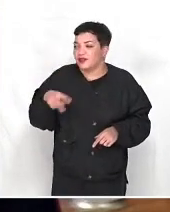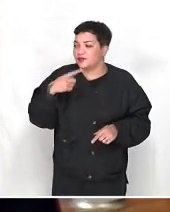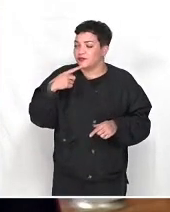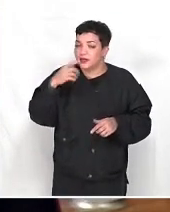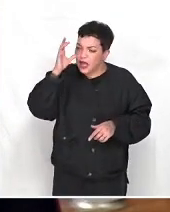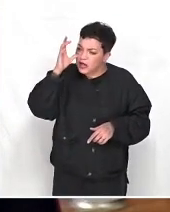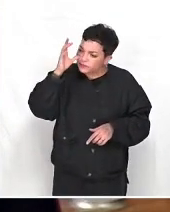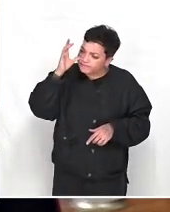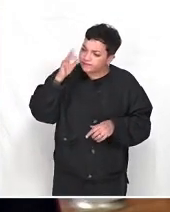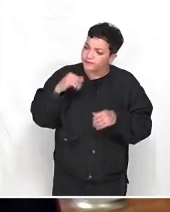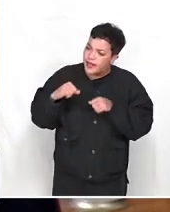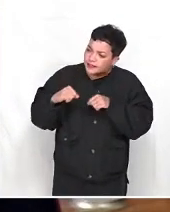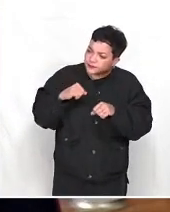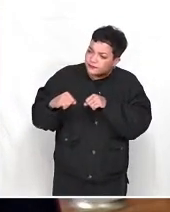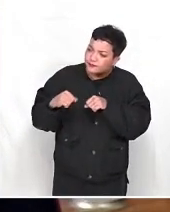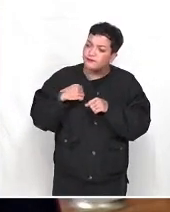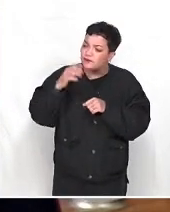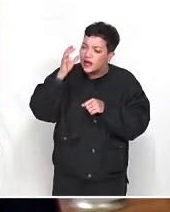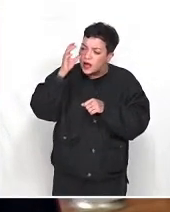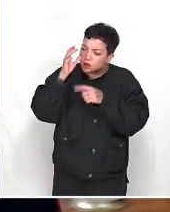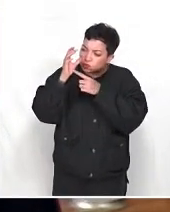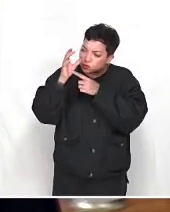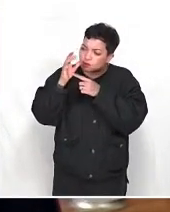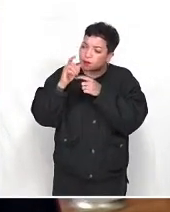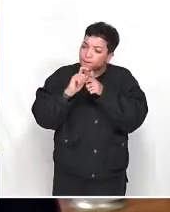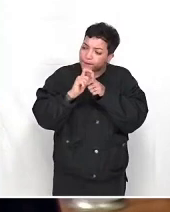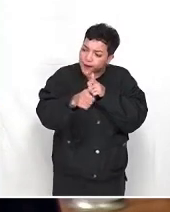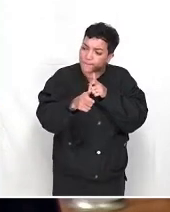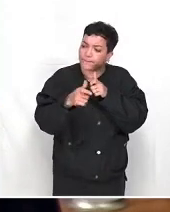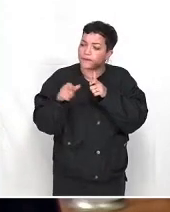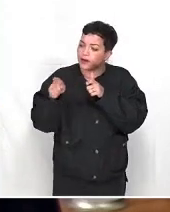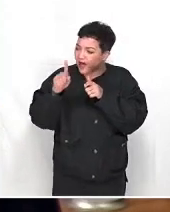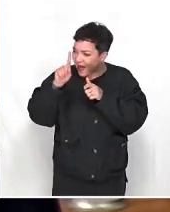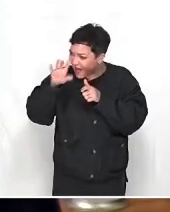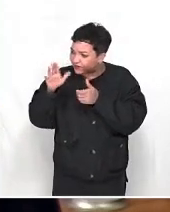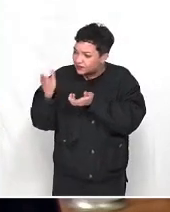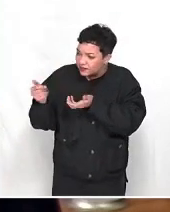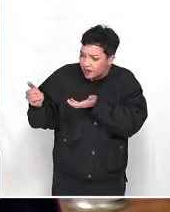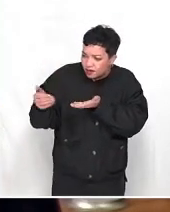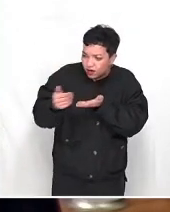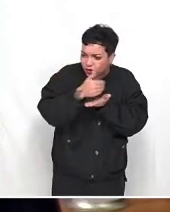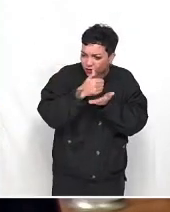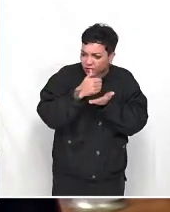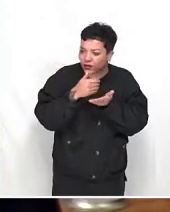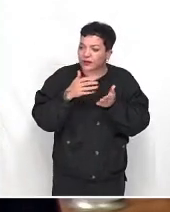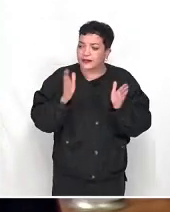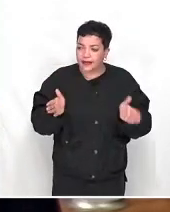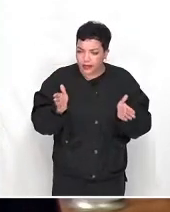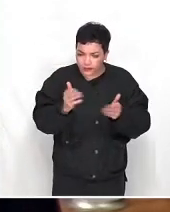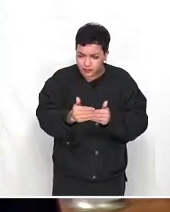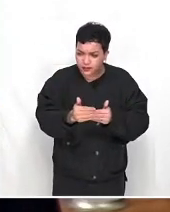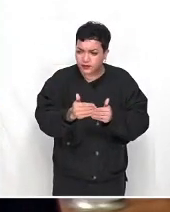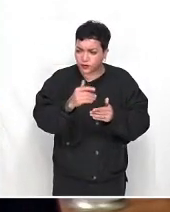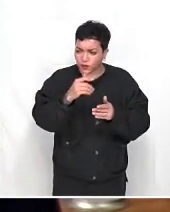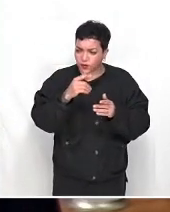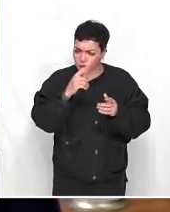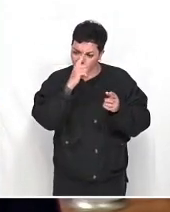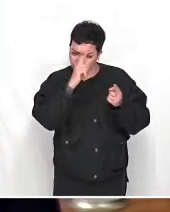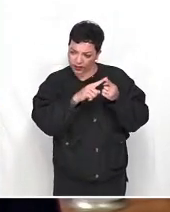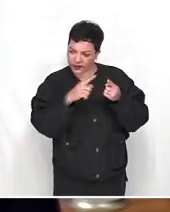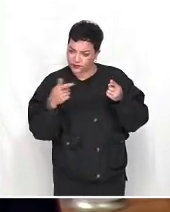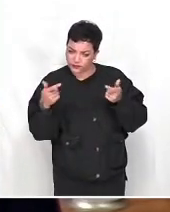active avec l'intention de recueillir leurs avis pour pouvoir le faire cadrer avec vos objectifs et non